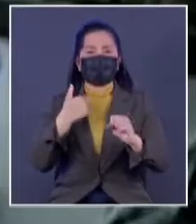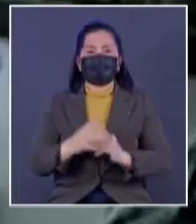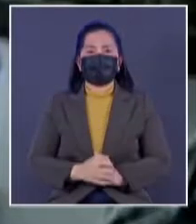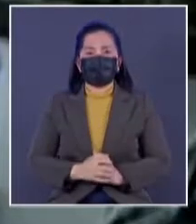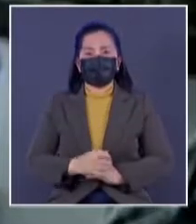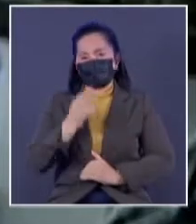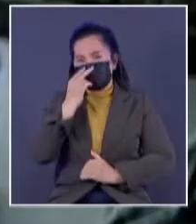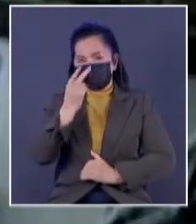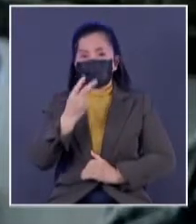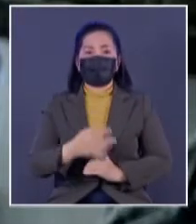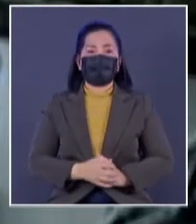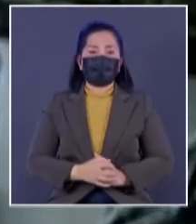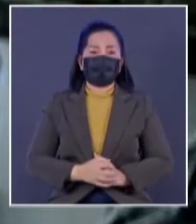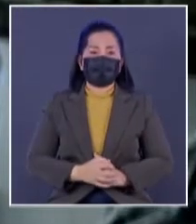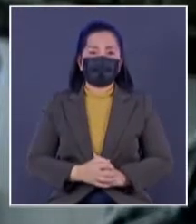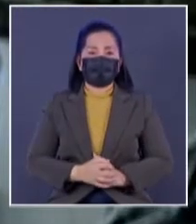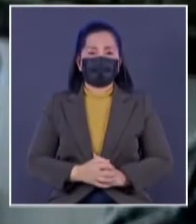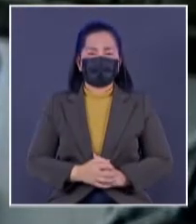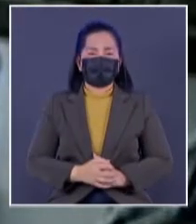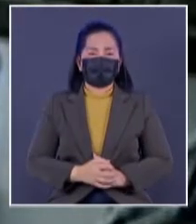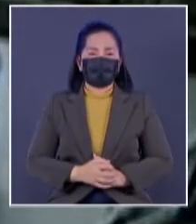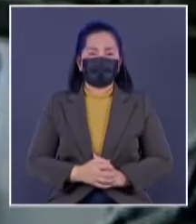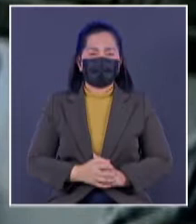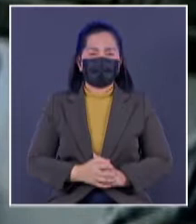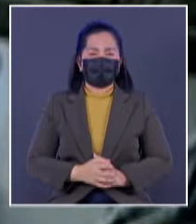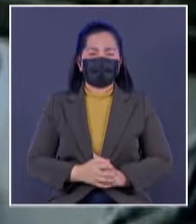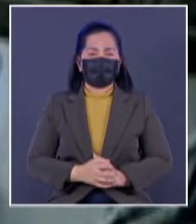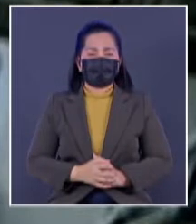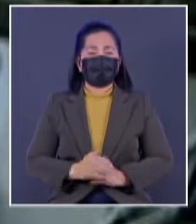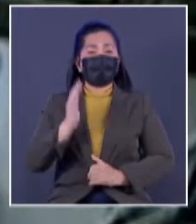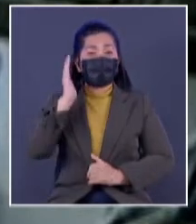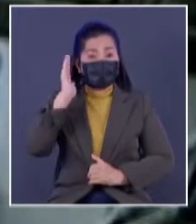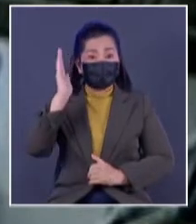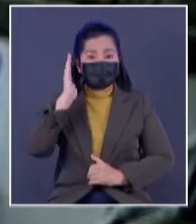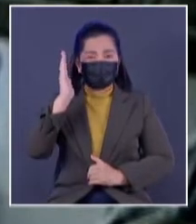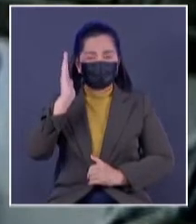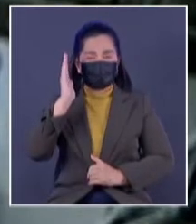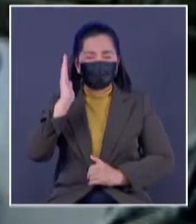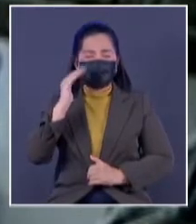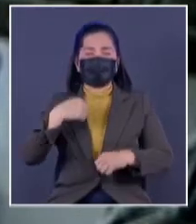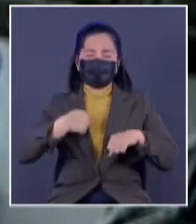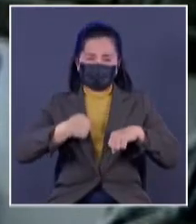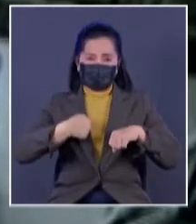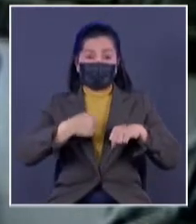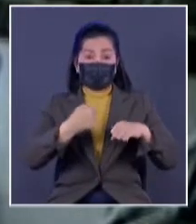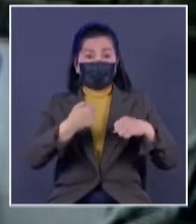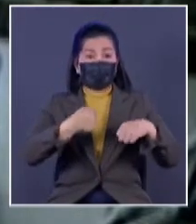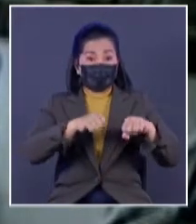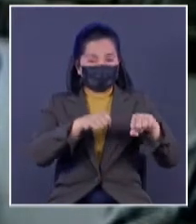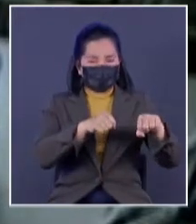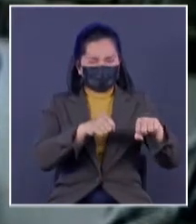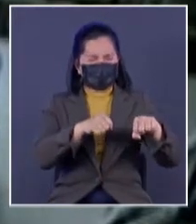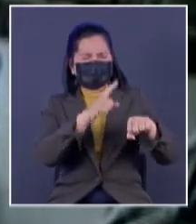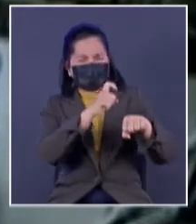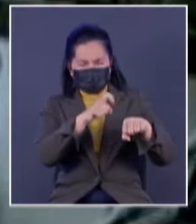เนี่ยครับภาพชายคนนี้นะครับที่ถือหมวกกันน็อกเนี่ยแหละครับเป็นคนร้ายที่นำรถมอเตอร์ไซค์ที่ขโมยมาเอามาหลอกขาย